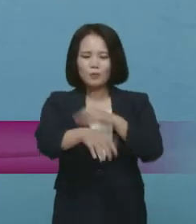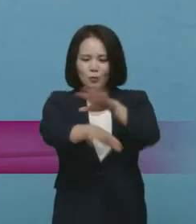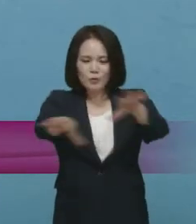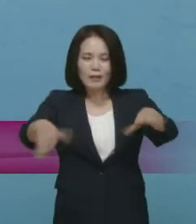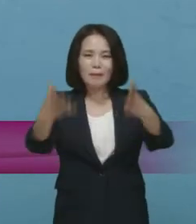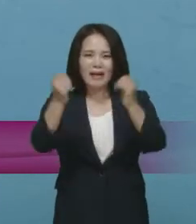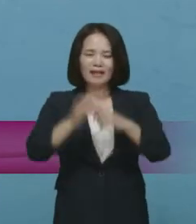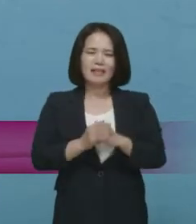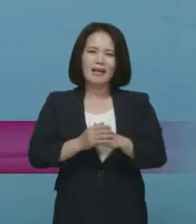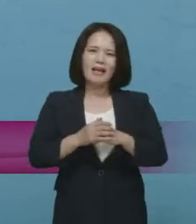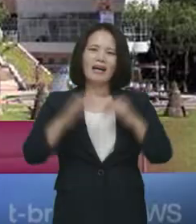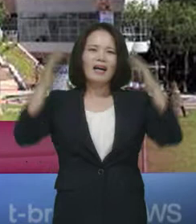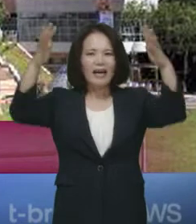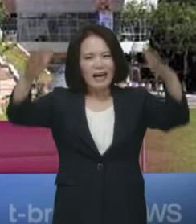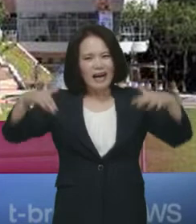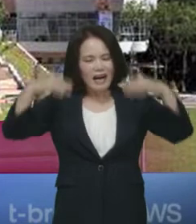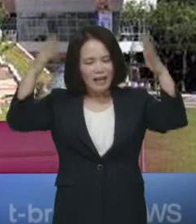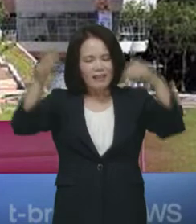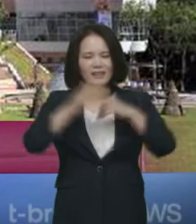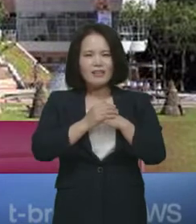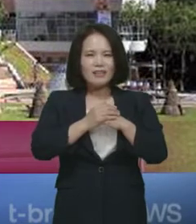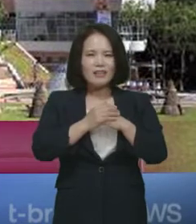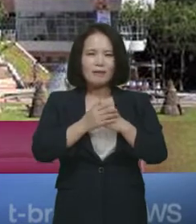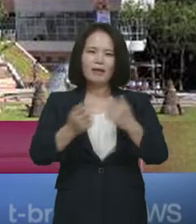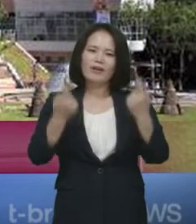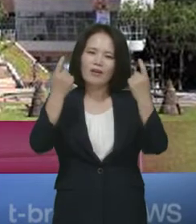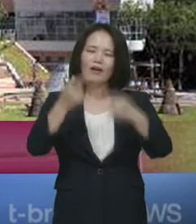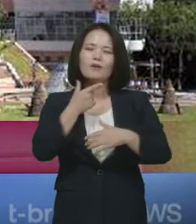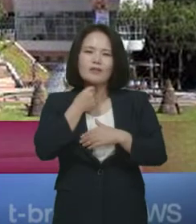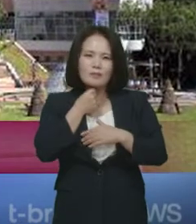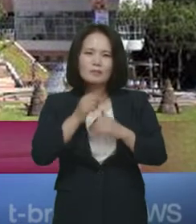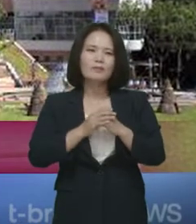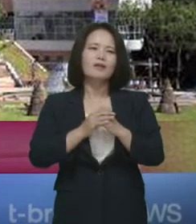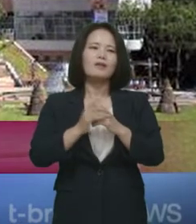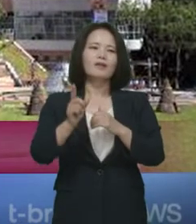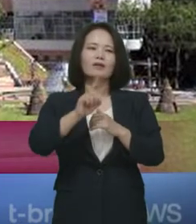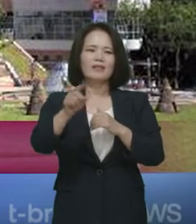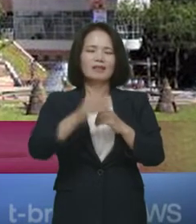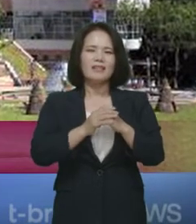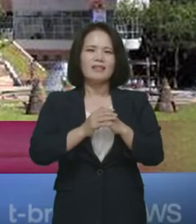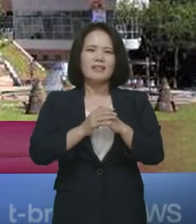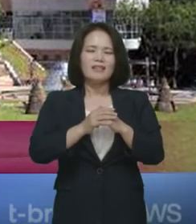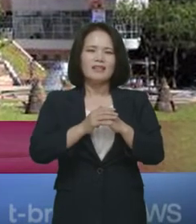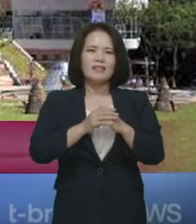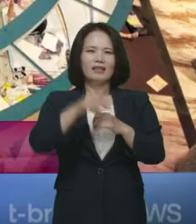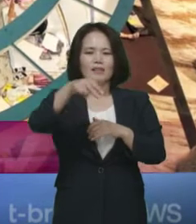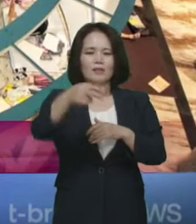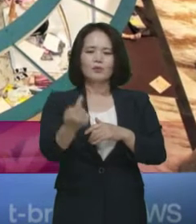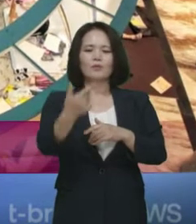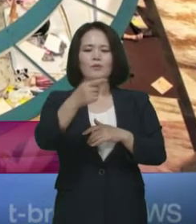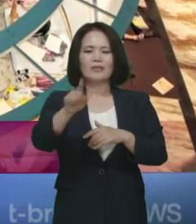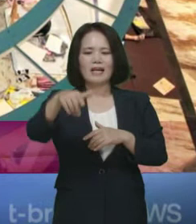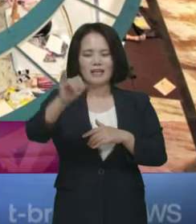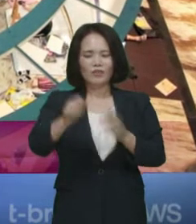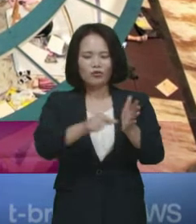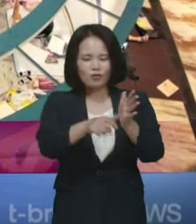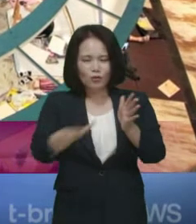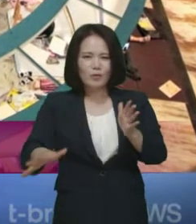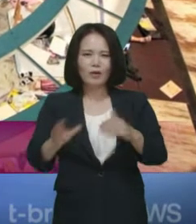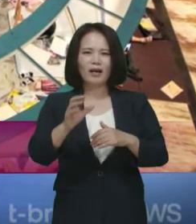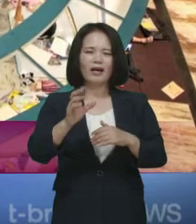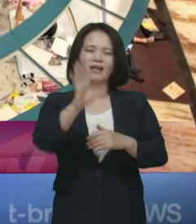있는데요 4 가을 나들이를 겸 하고 계시다고 하면 단편소설 소나기 로 우리에게 널리 알려진 학 양평의